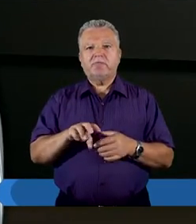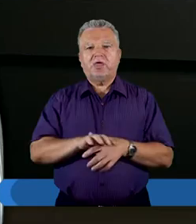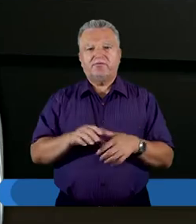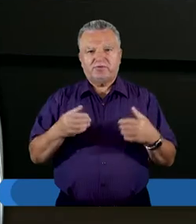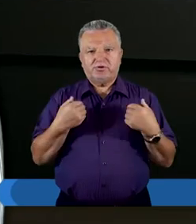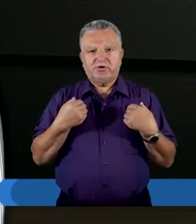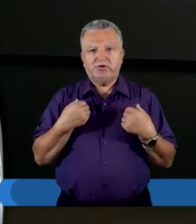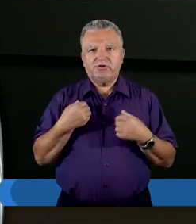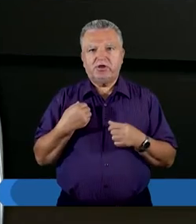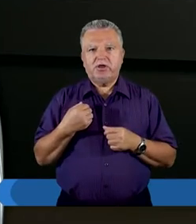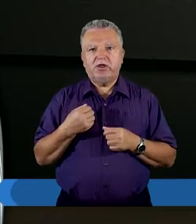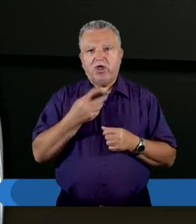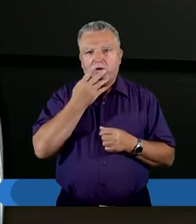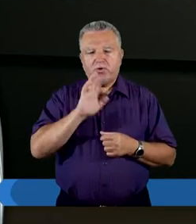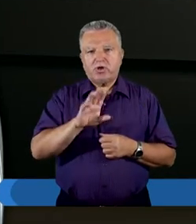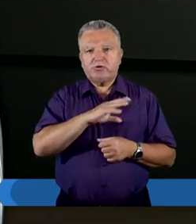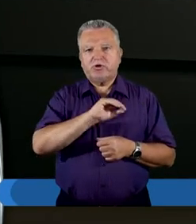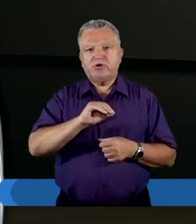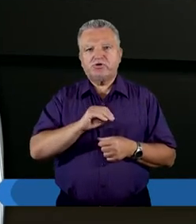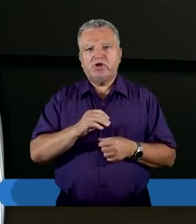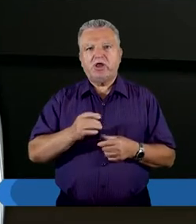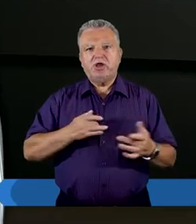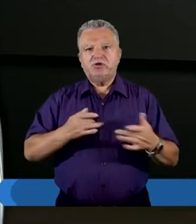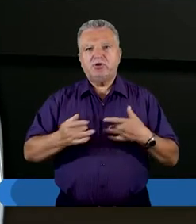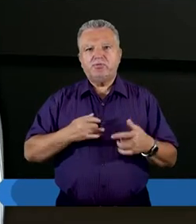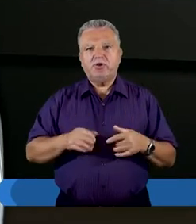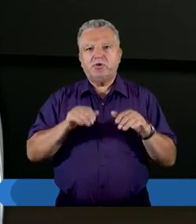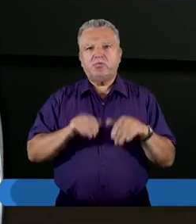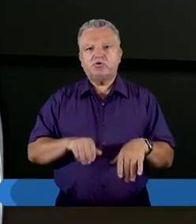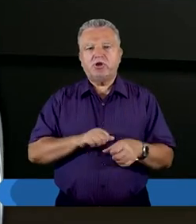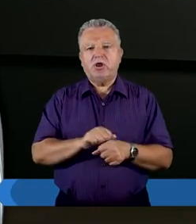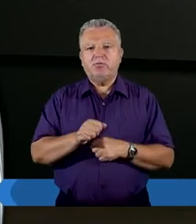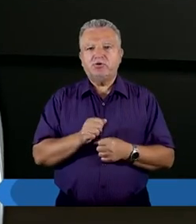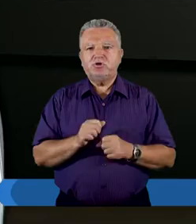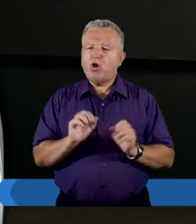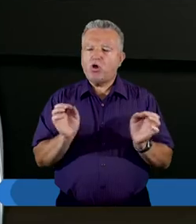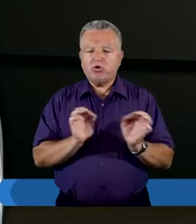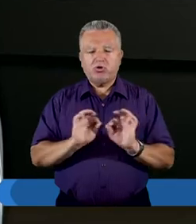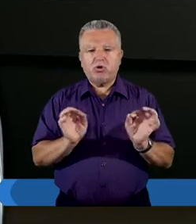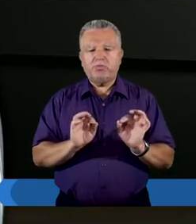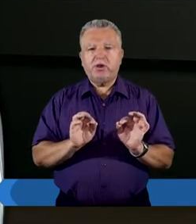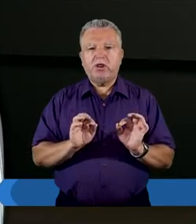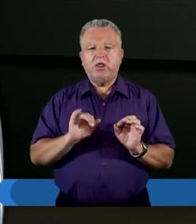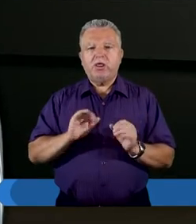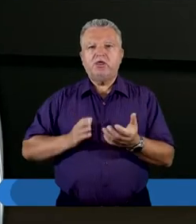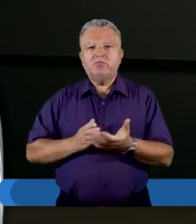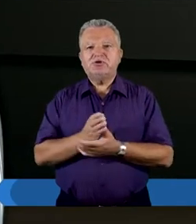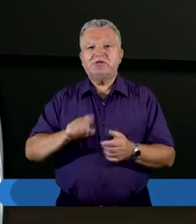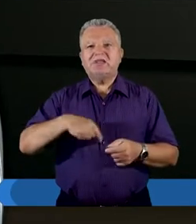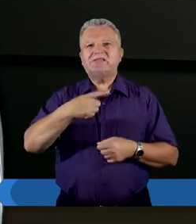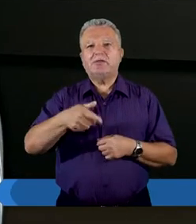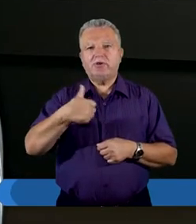naprawdę może być bardzo trudne, że cierpienie może być często nie do zniesienia i przez kolejne